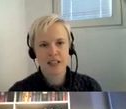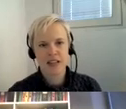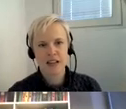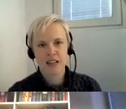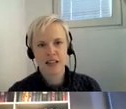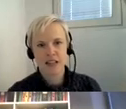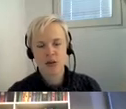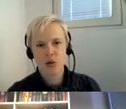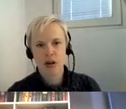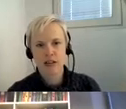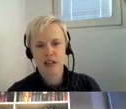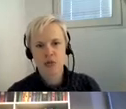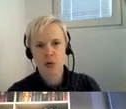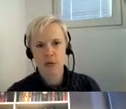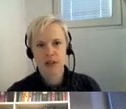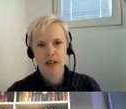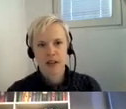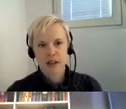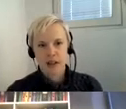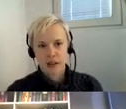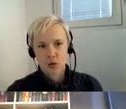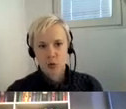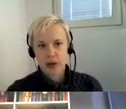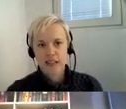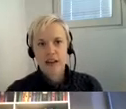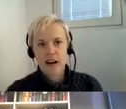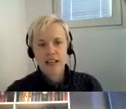viikon tiistaina sitten kuullaan James Webb